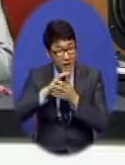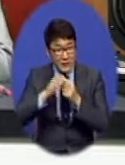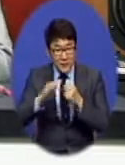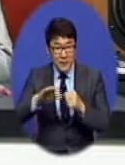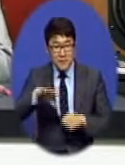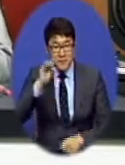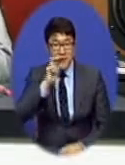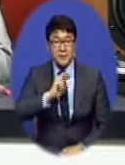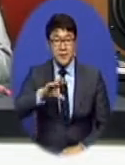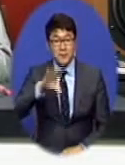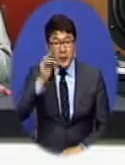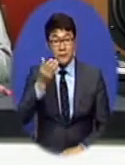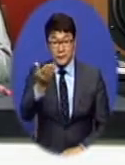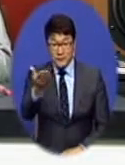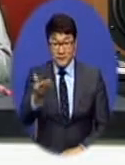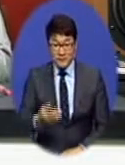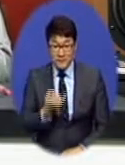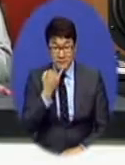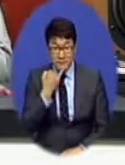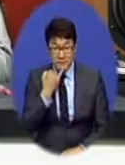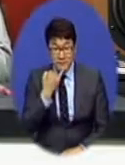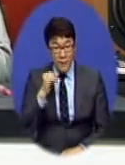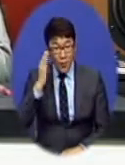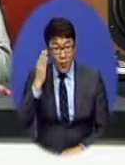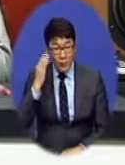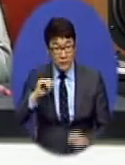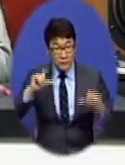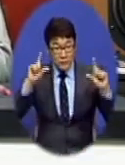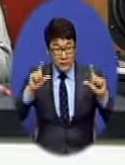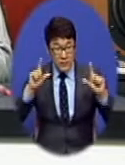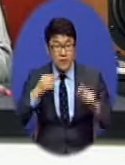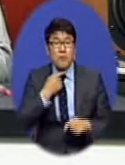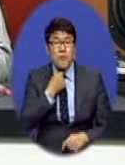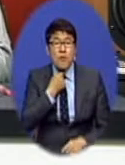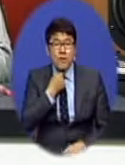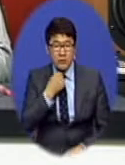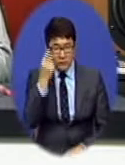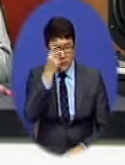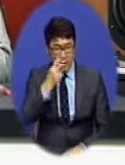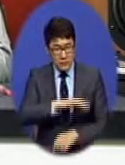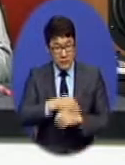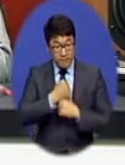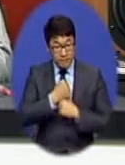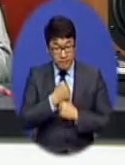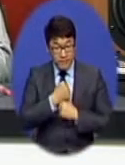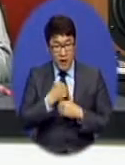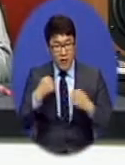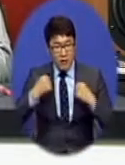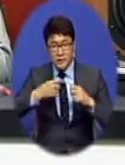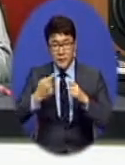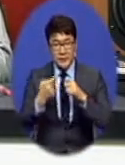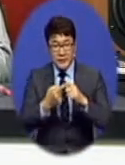저희가 음악 먼저 준비할게요. 근데 환절기니까 목 관리 잘 하셔야 해요. 항상 건강이 첫